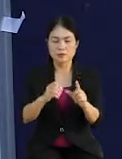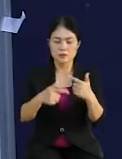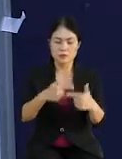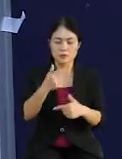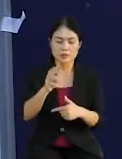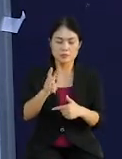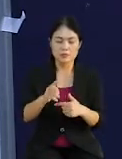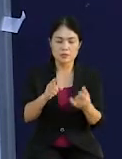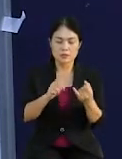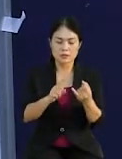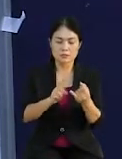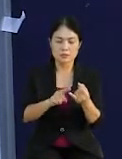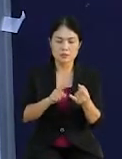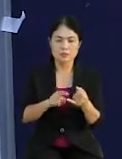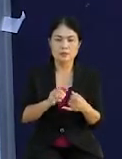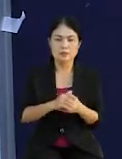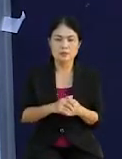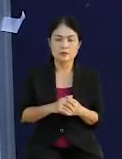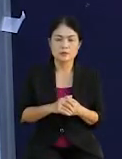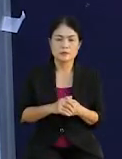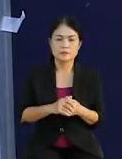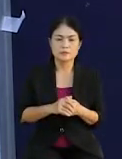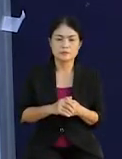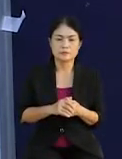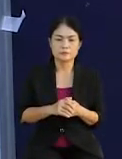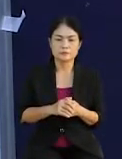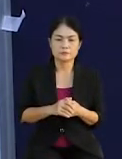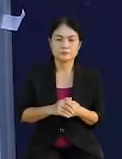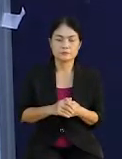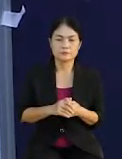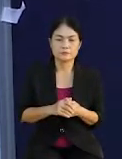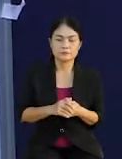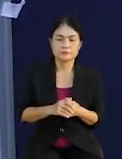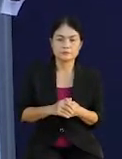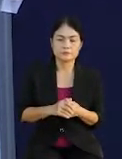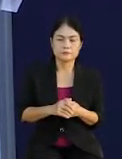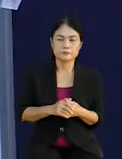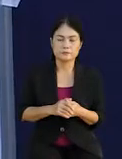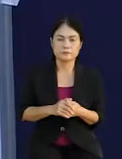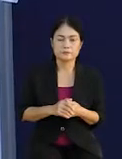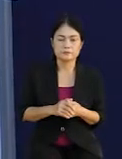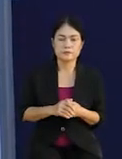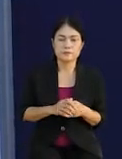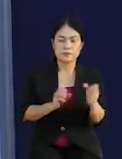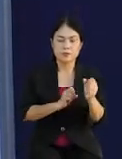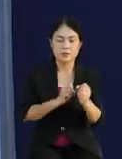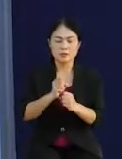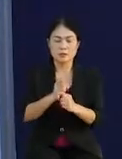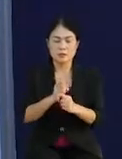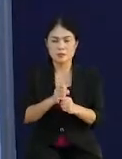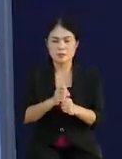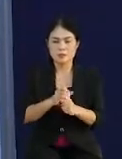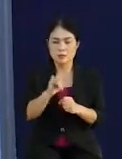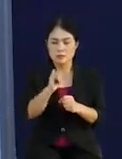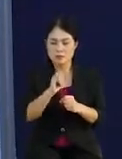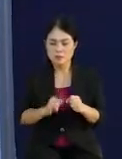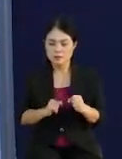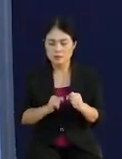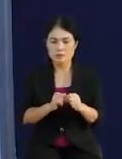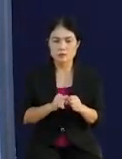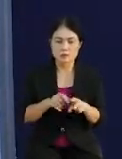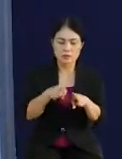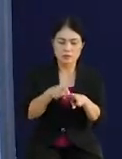cao bạn chồng hiền thì bây chồng thật hỏi cứ chấp đáng cú bắn bắn